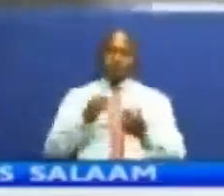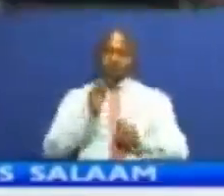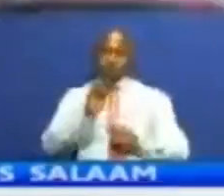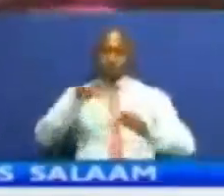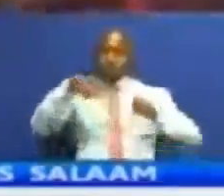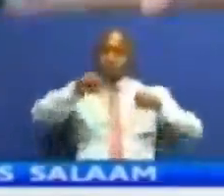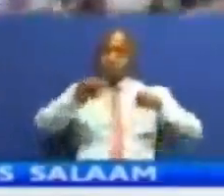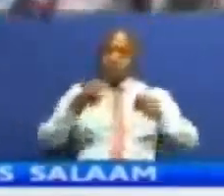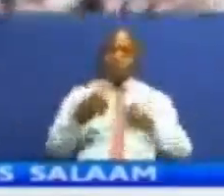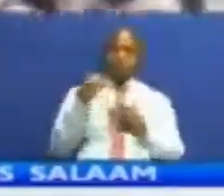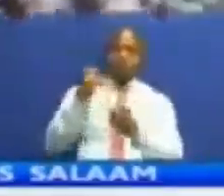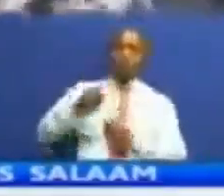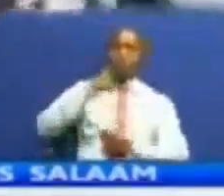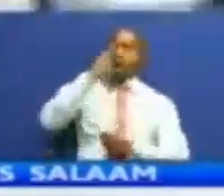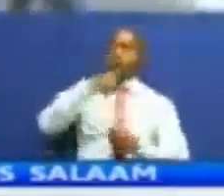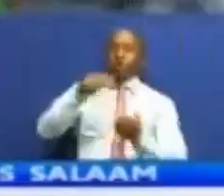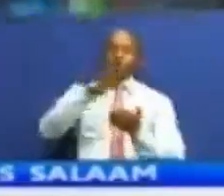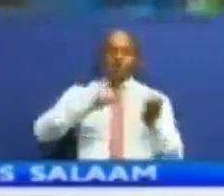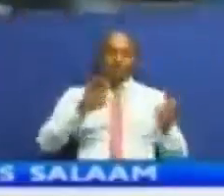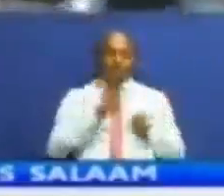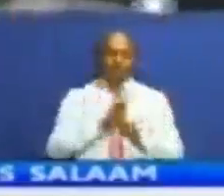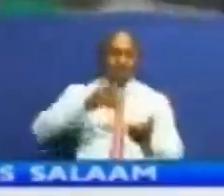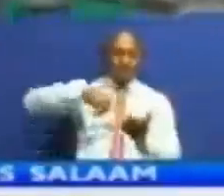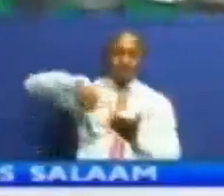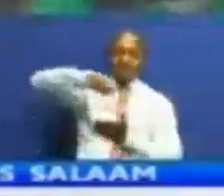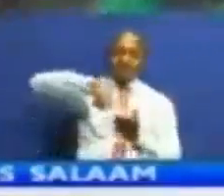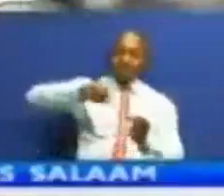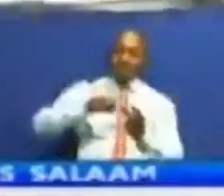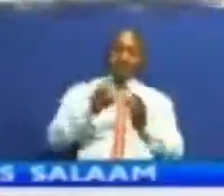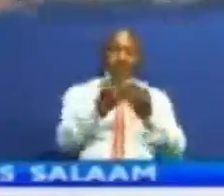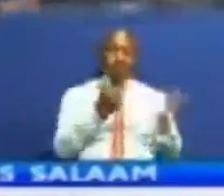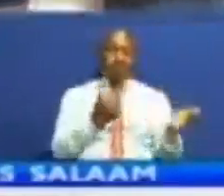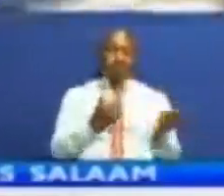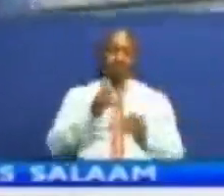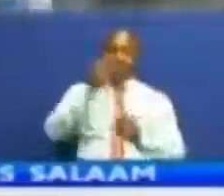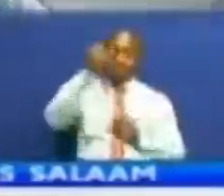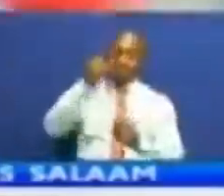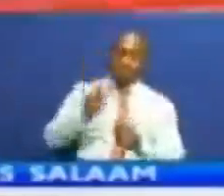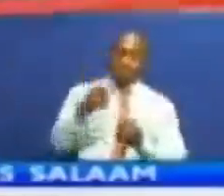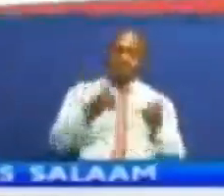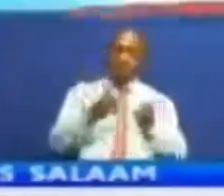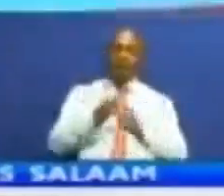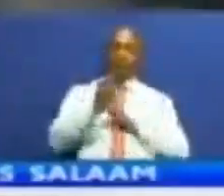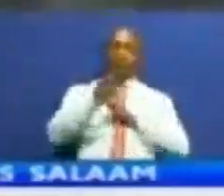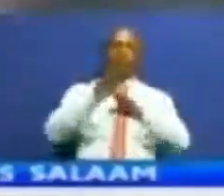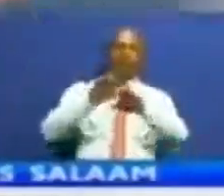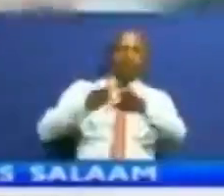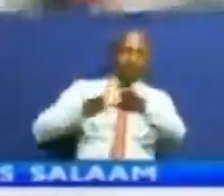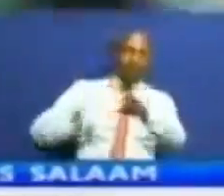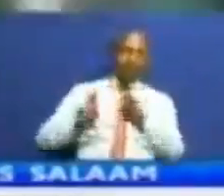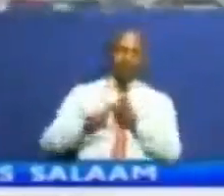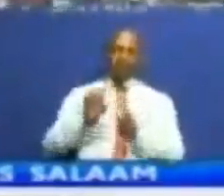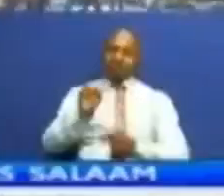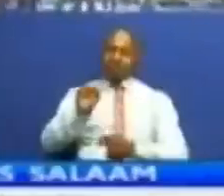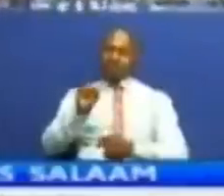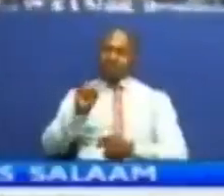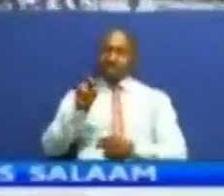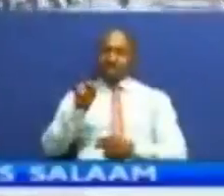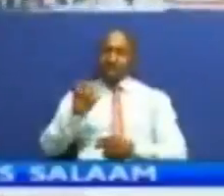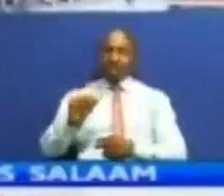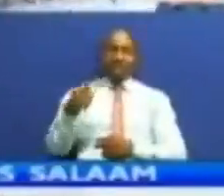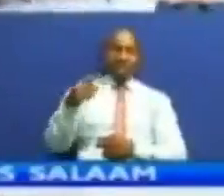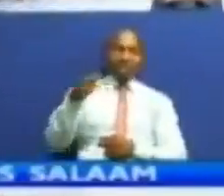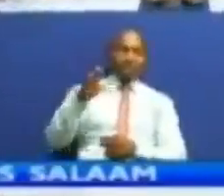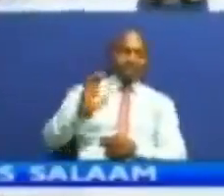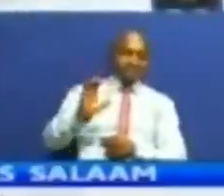umejizolea umaarufu katika maeneo mengi ya miji kutokana na msongamano wa magari. Safina Yasin,